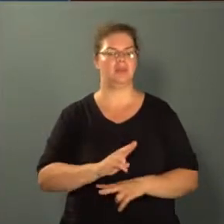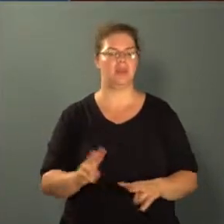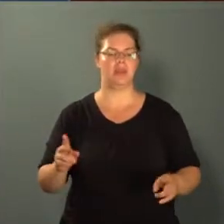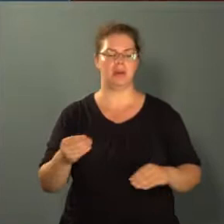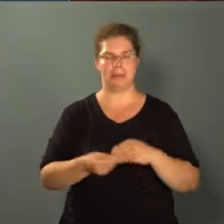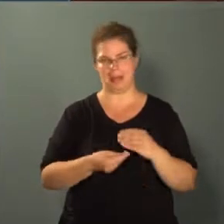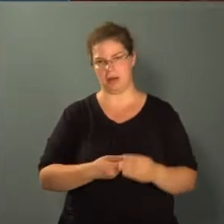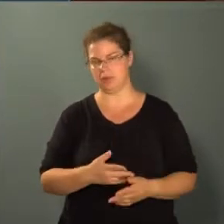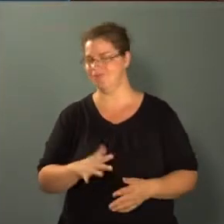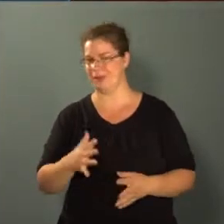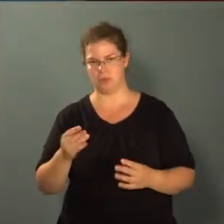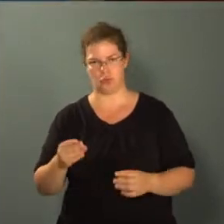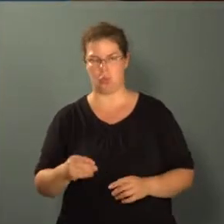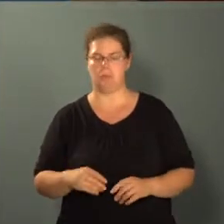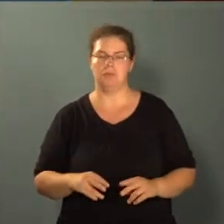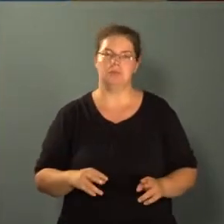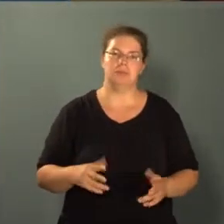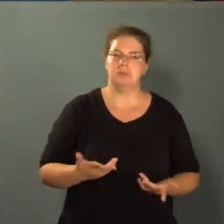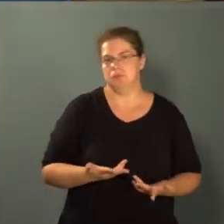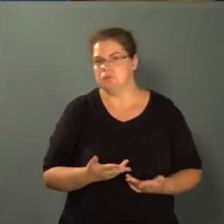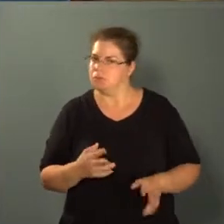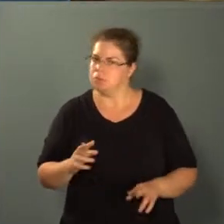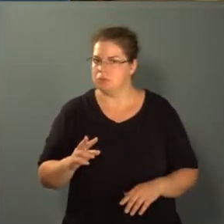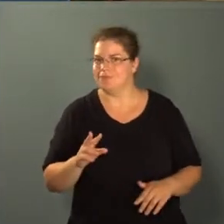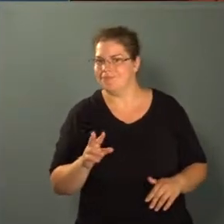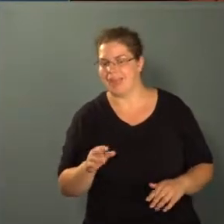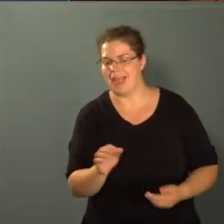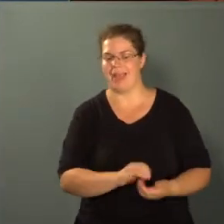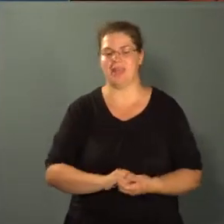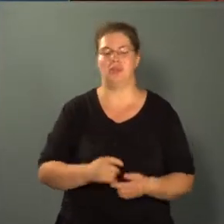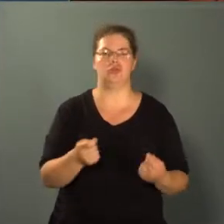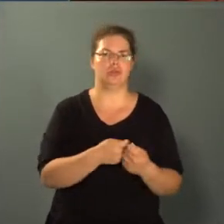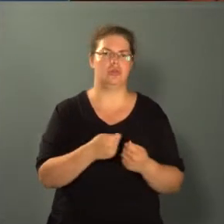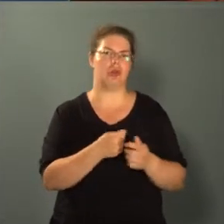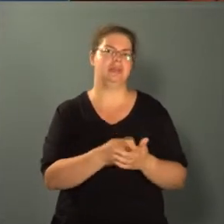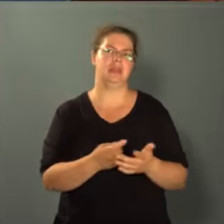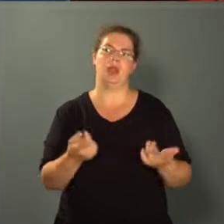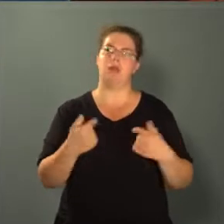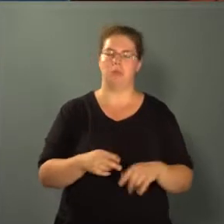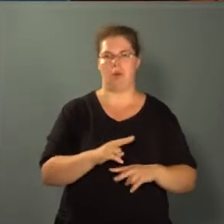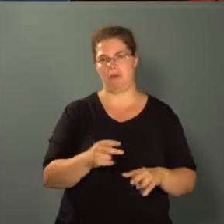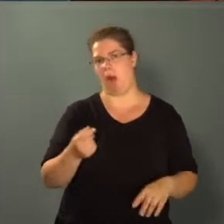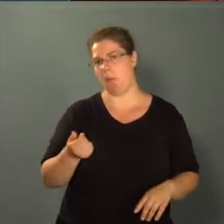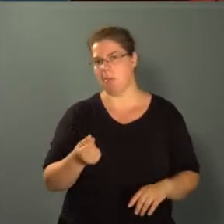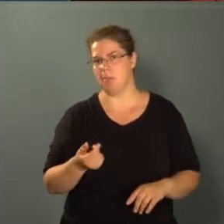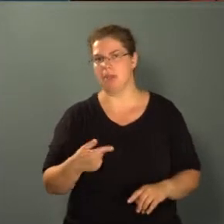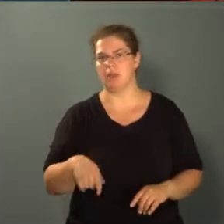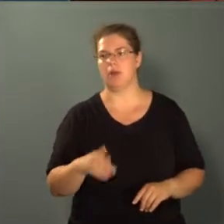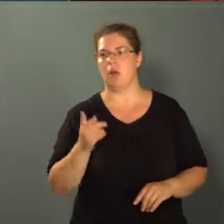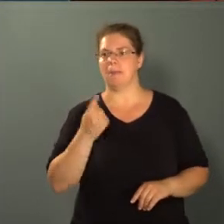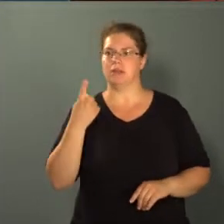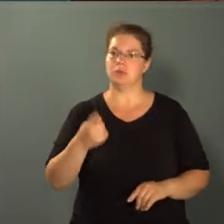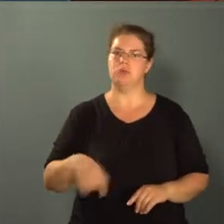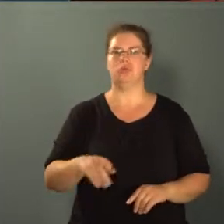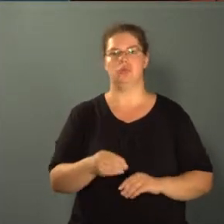vannak megtakarításaink, nem sok, de tényleg egy az egyesületi tagdíjakból azért van némely pénzünk,